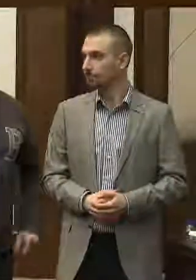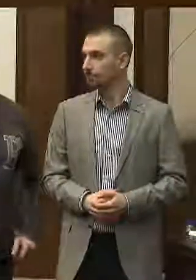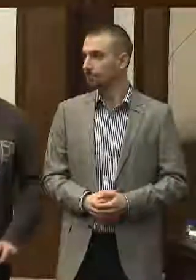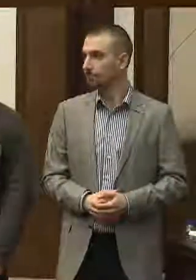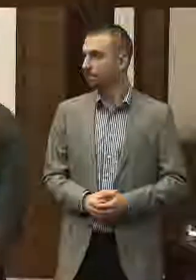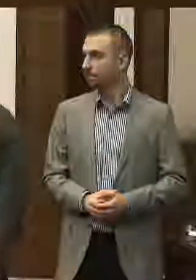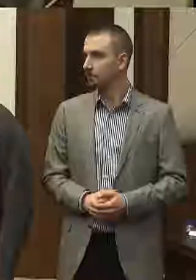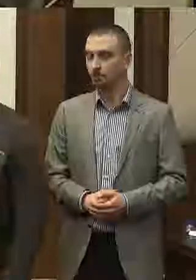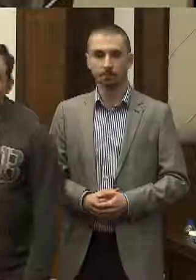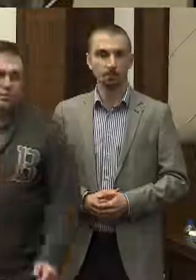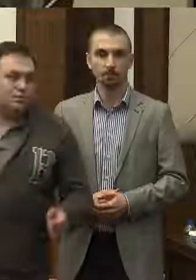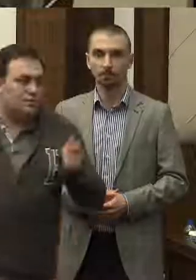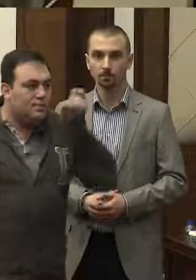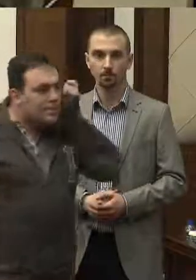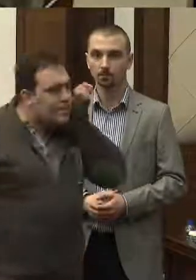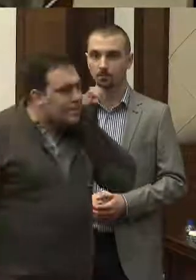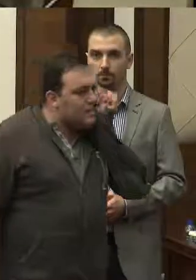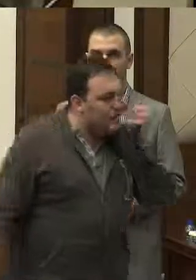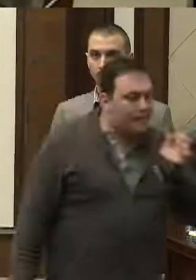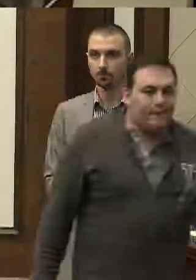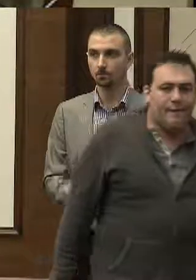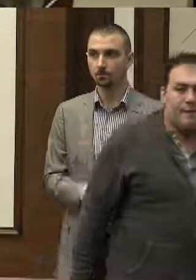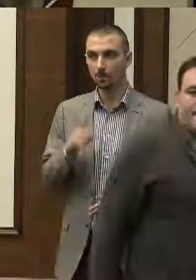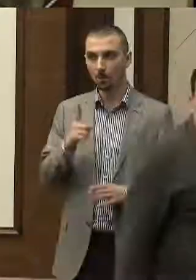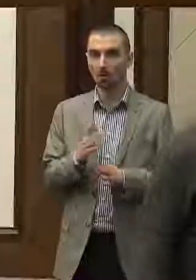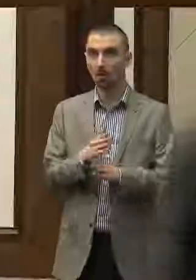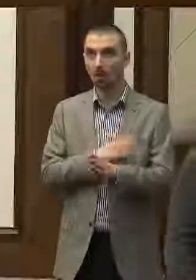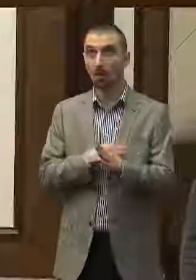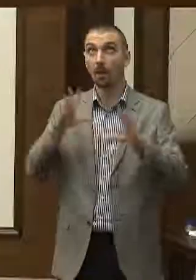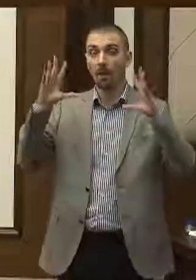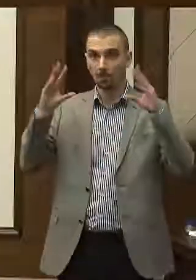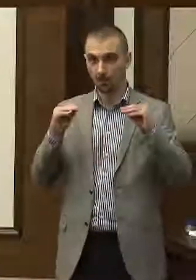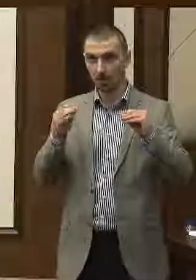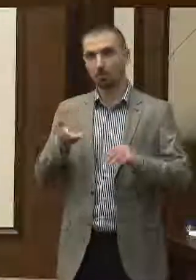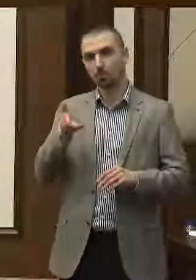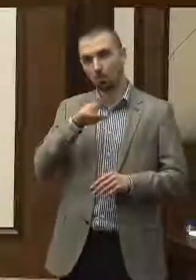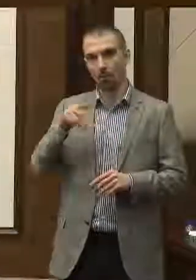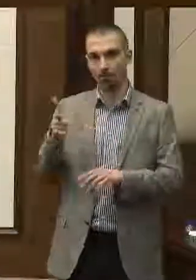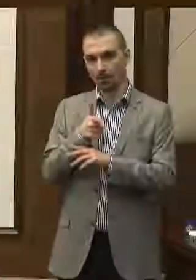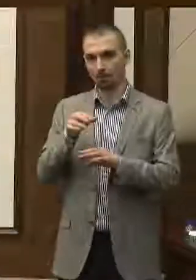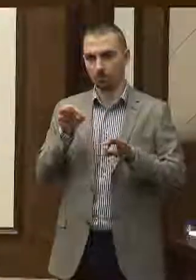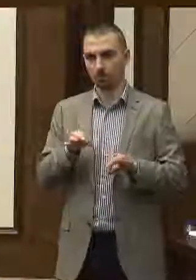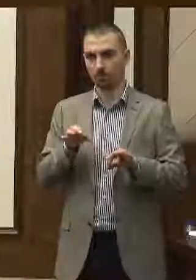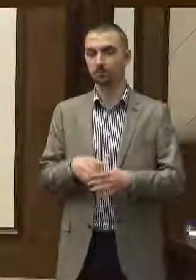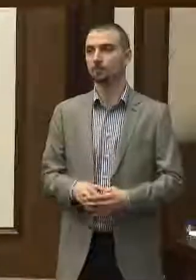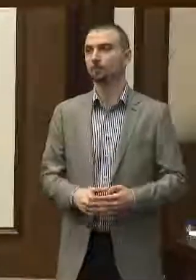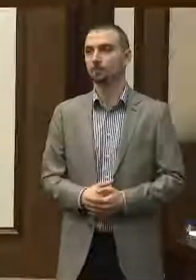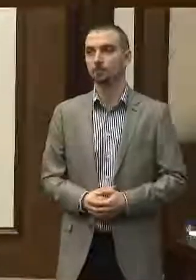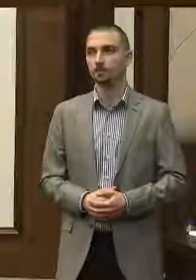Bu nedenle bu filmi izleyelim ama önce lambaları söndürün, sonra videoyu açın.